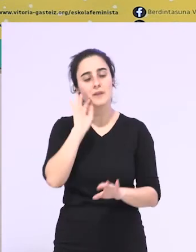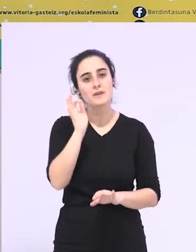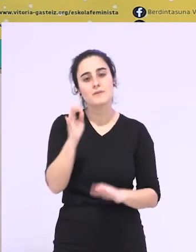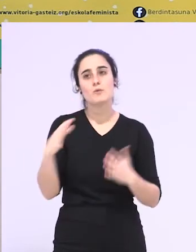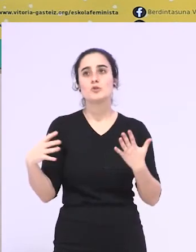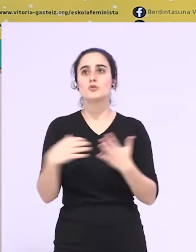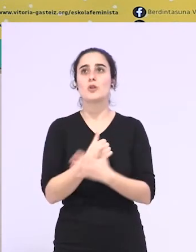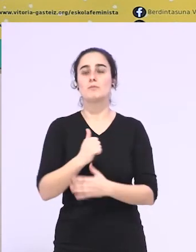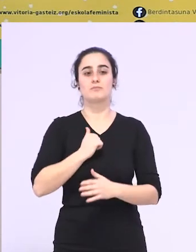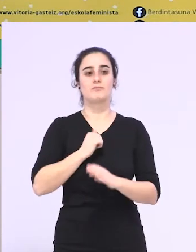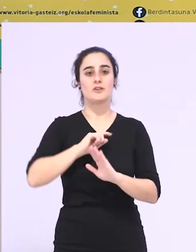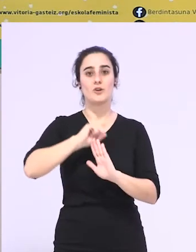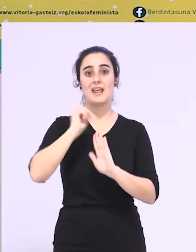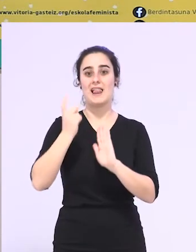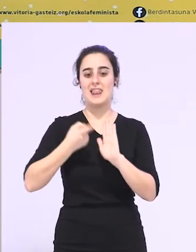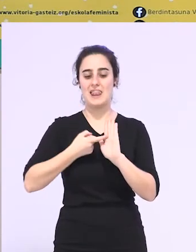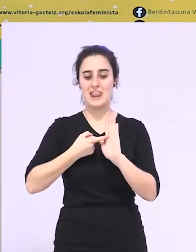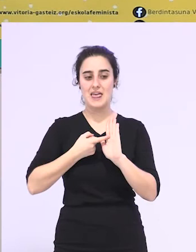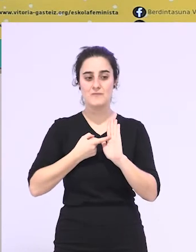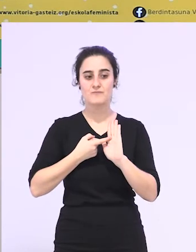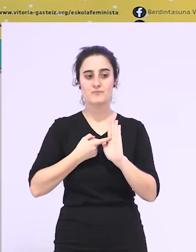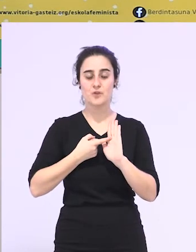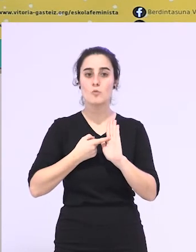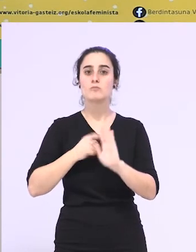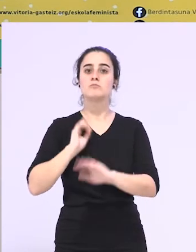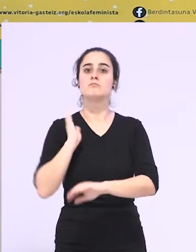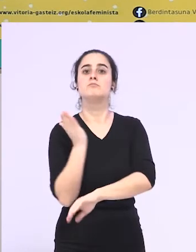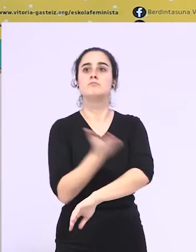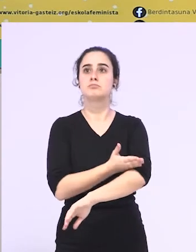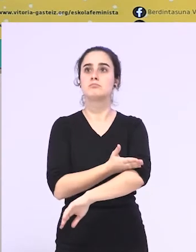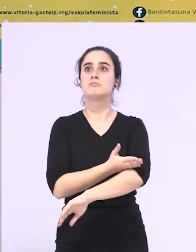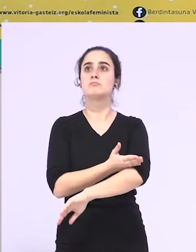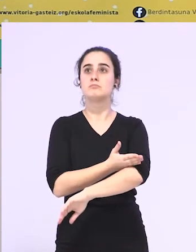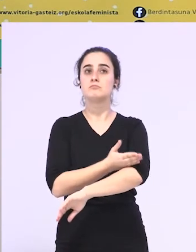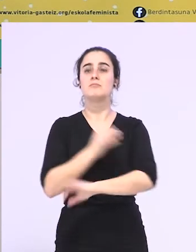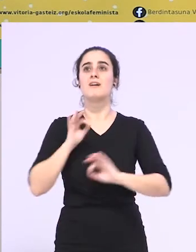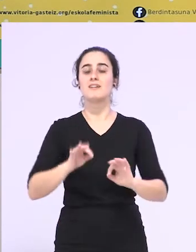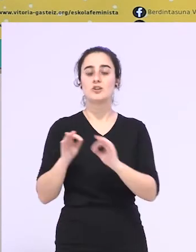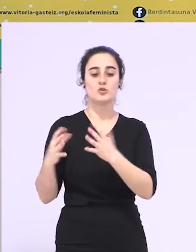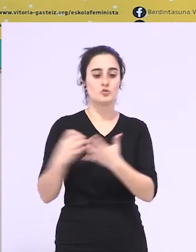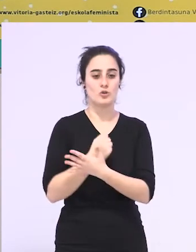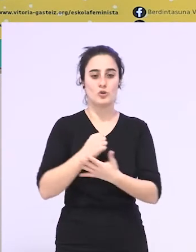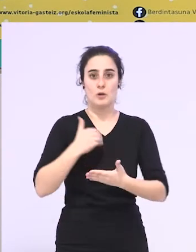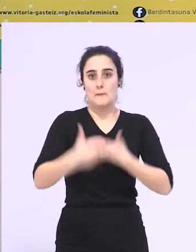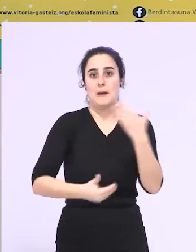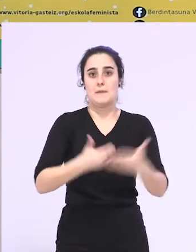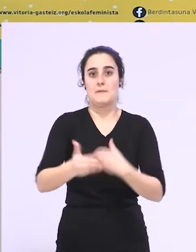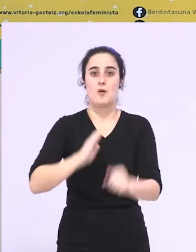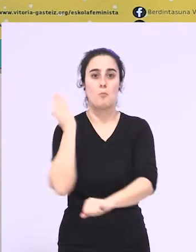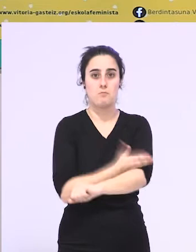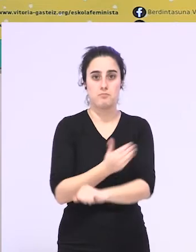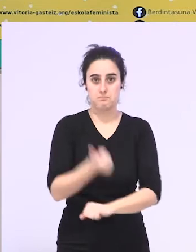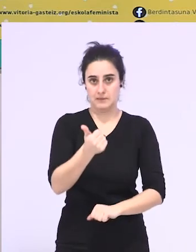Nolabait, lege oso zigortzaile, oso punitibistak indarrean jartzeko tentazioekin. Adibidez,